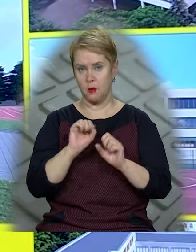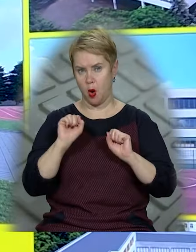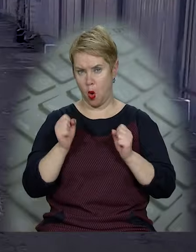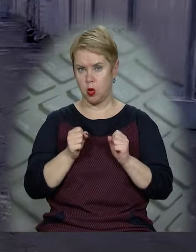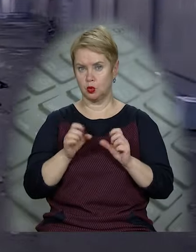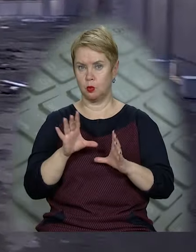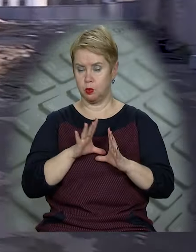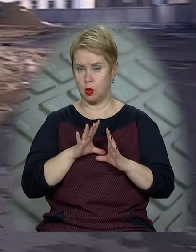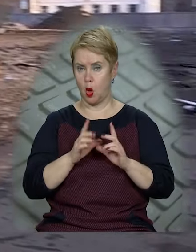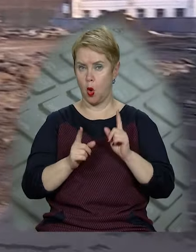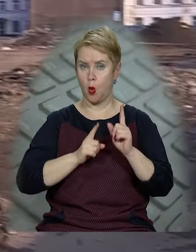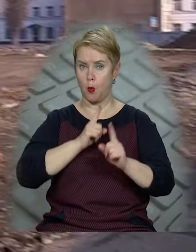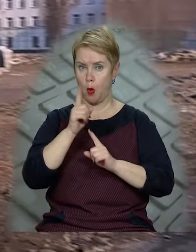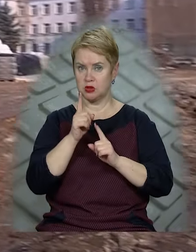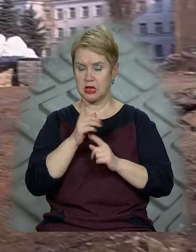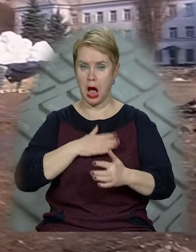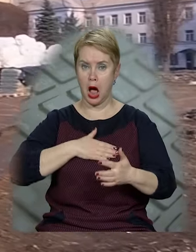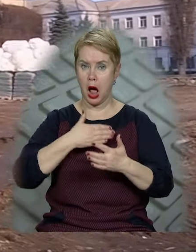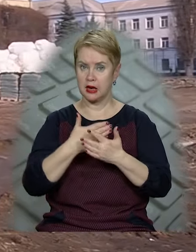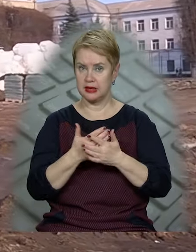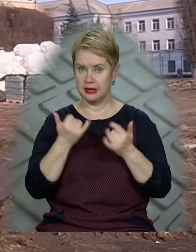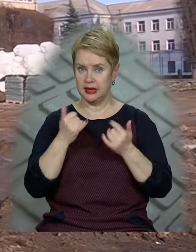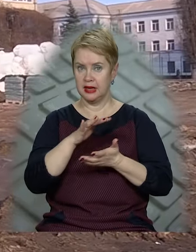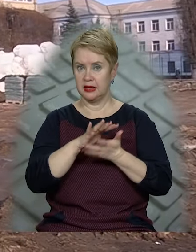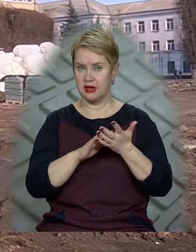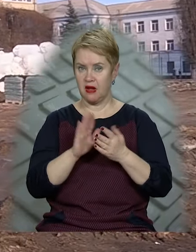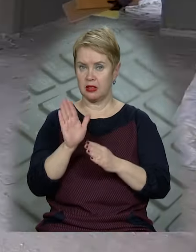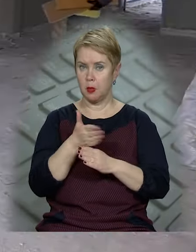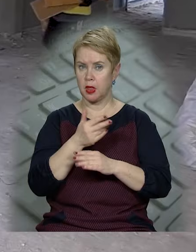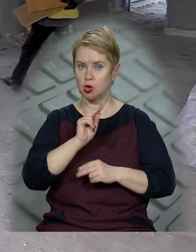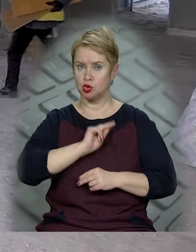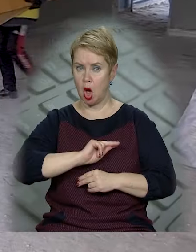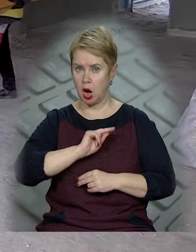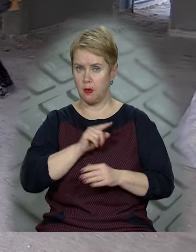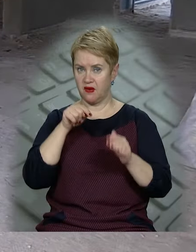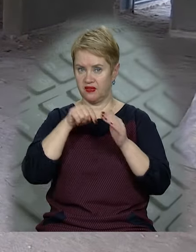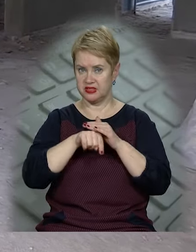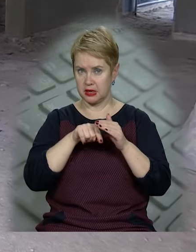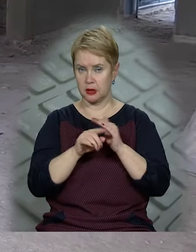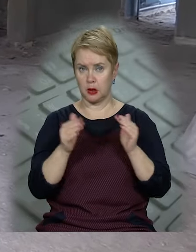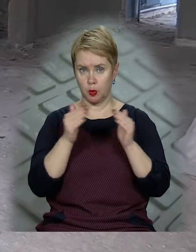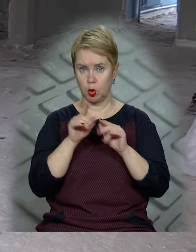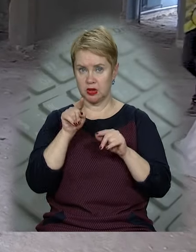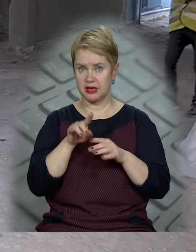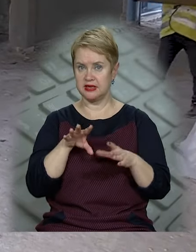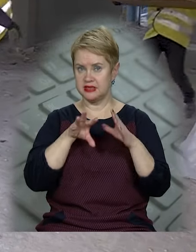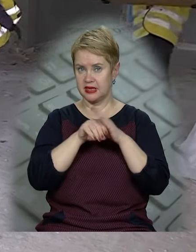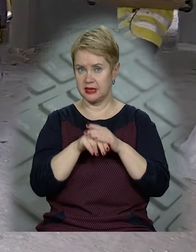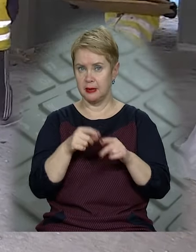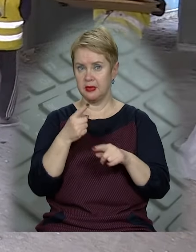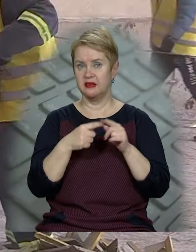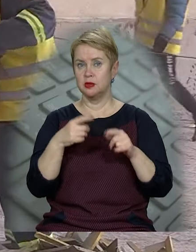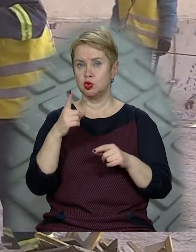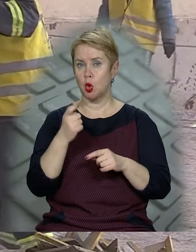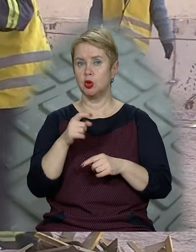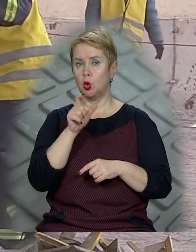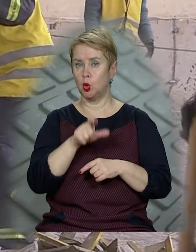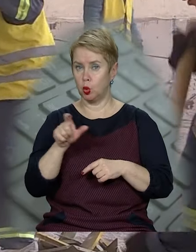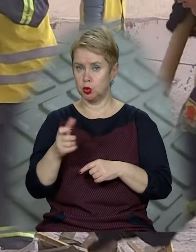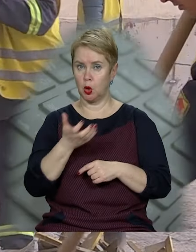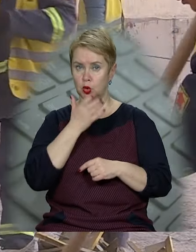прохолодно було. Модернізація досить активна. Нині тривають демонтажні роботи усередині будівлі. На них задіяні з півсотні людей.